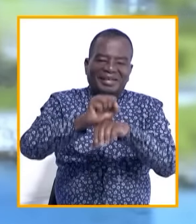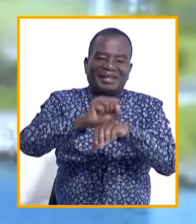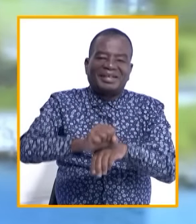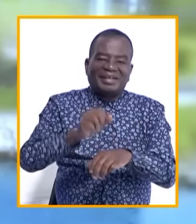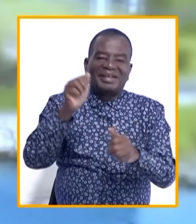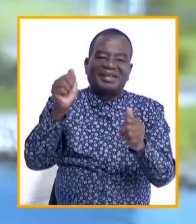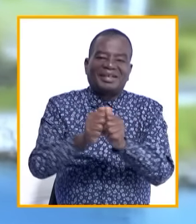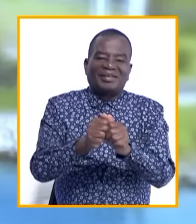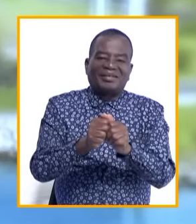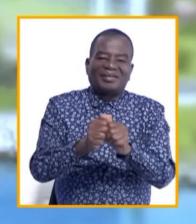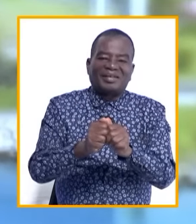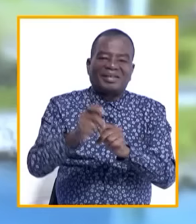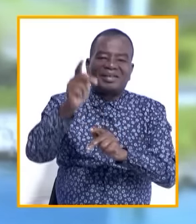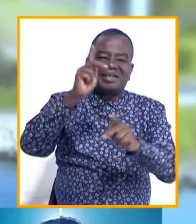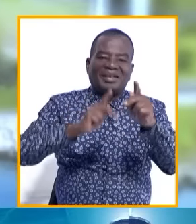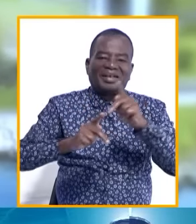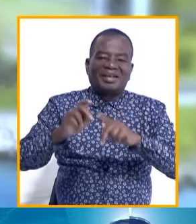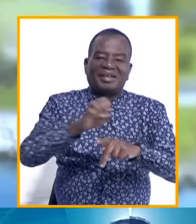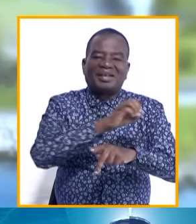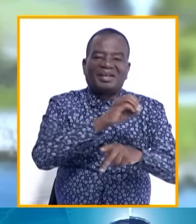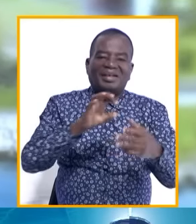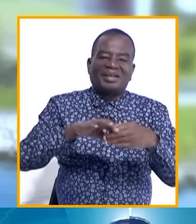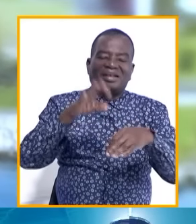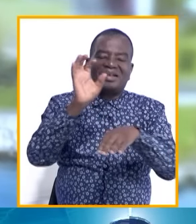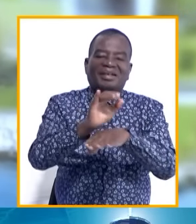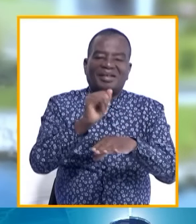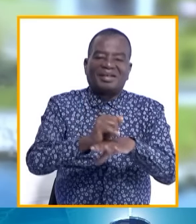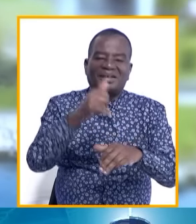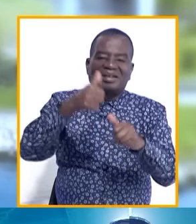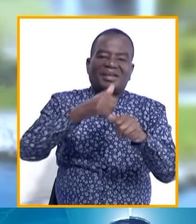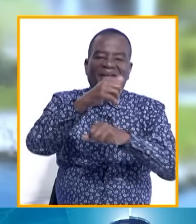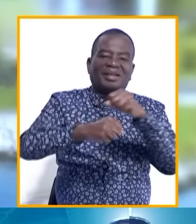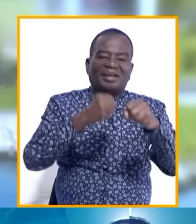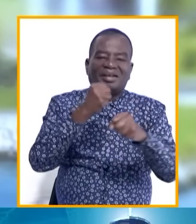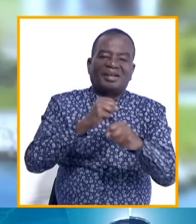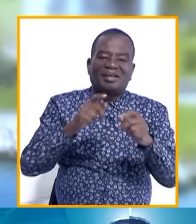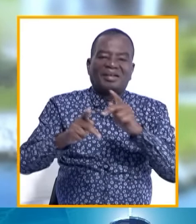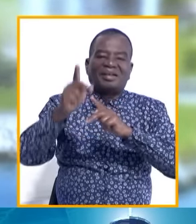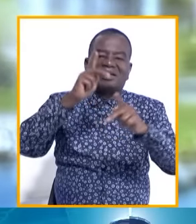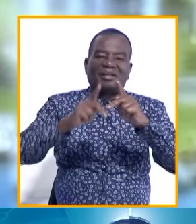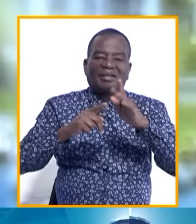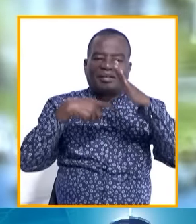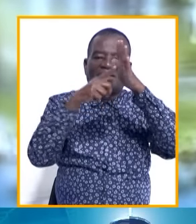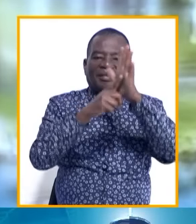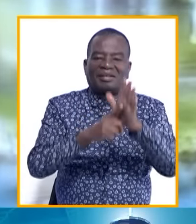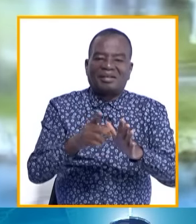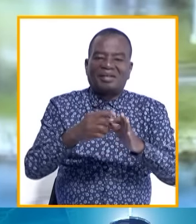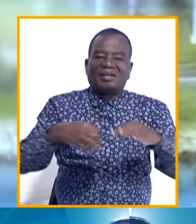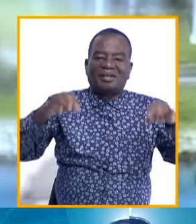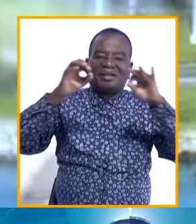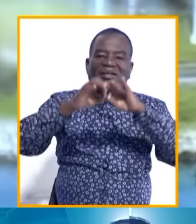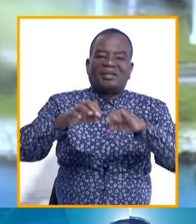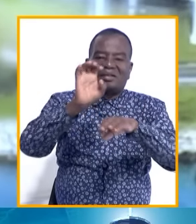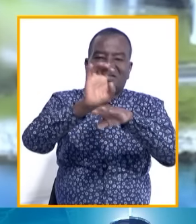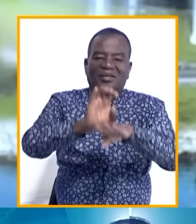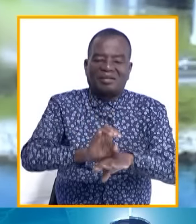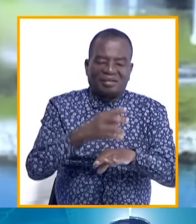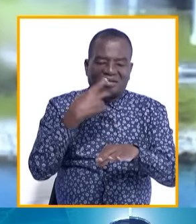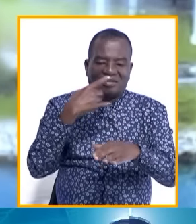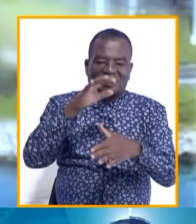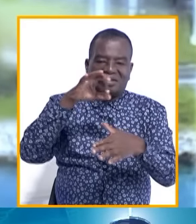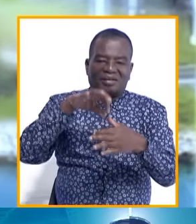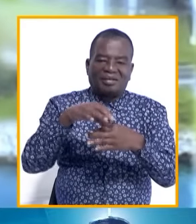Et voilà, on reste dans la tradition avec le peuple Anou, ils sont dans l'est de la Côte d'Ivoire. Chaque année, ce peuple présente ses